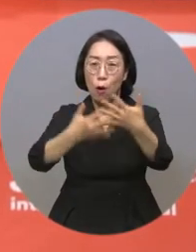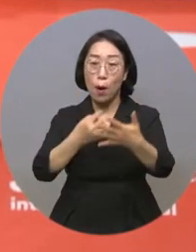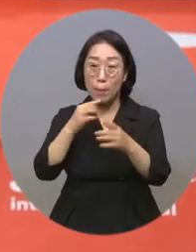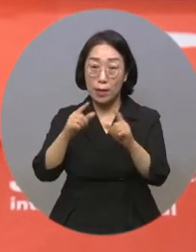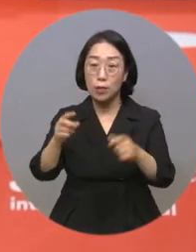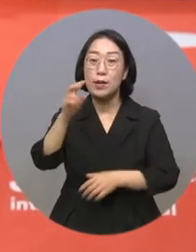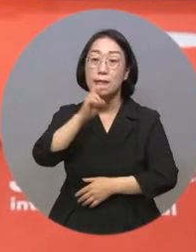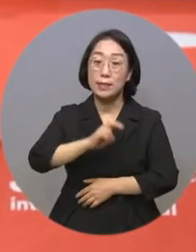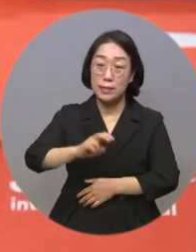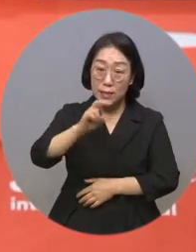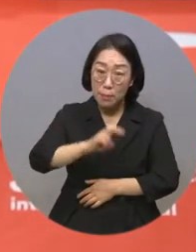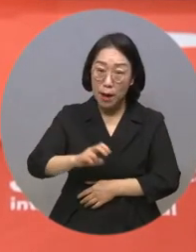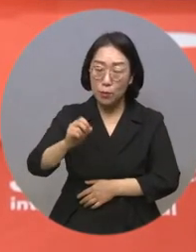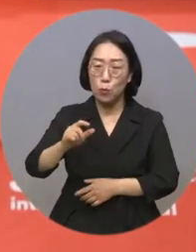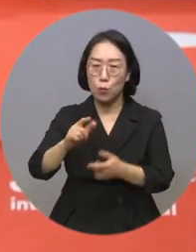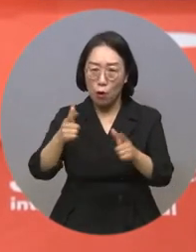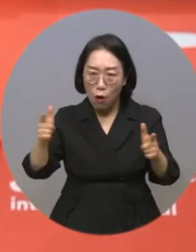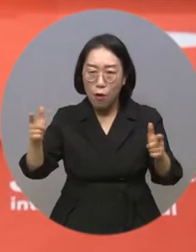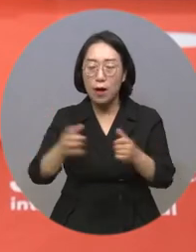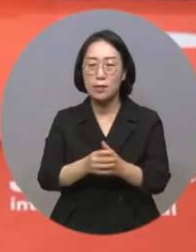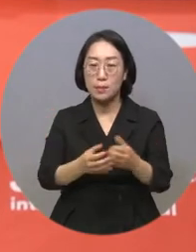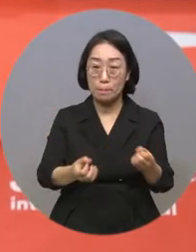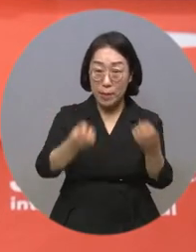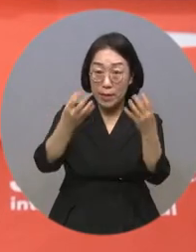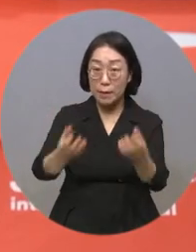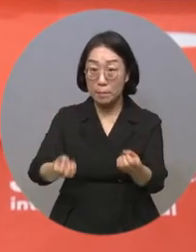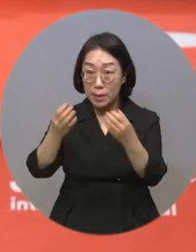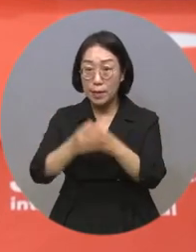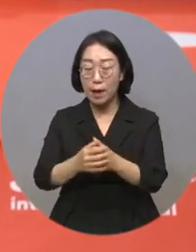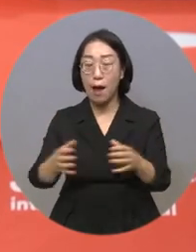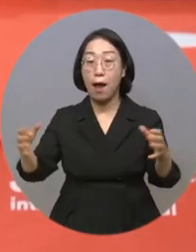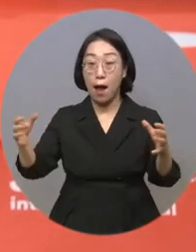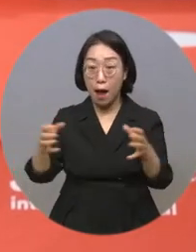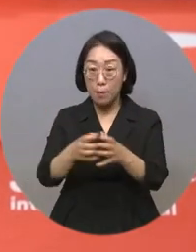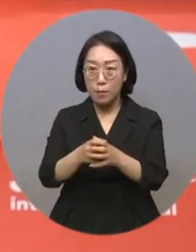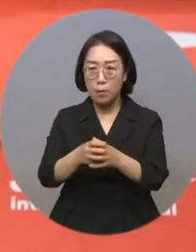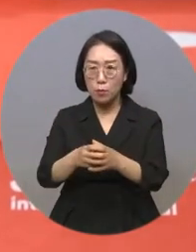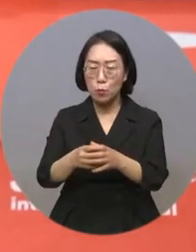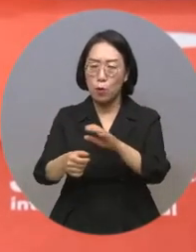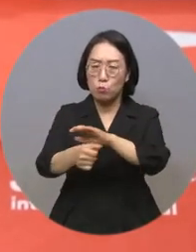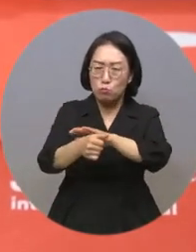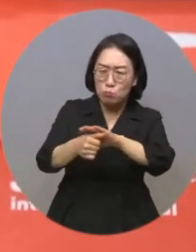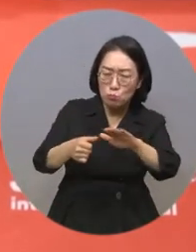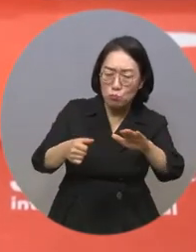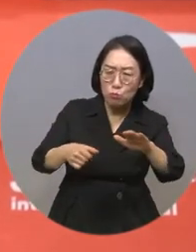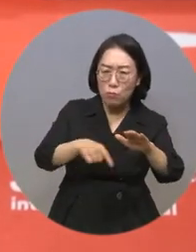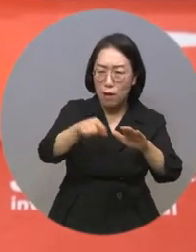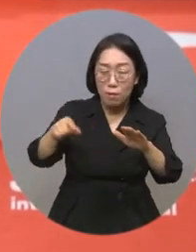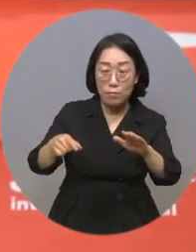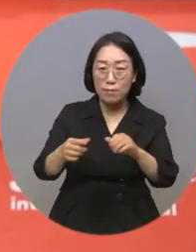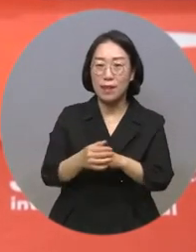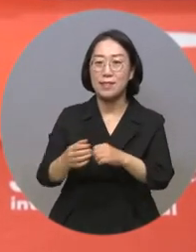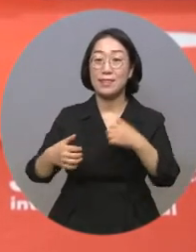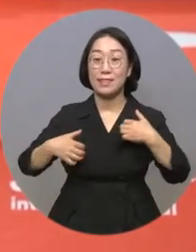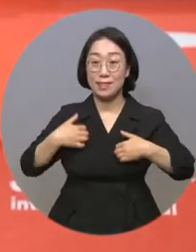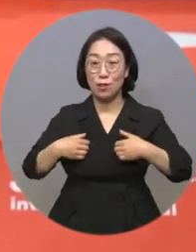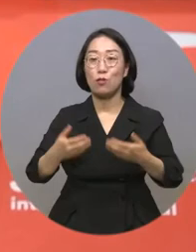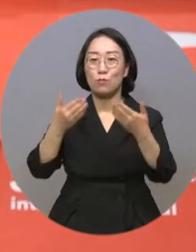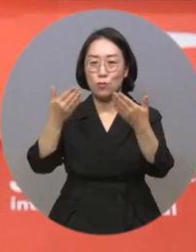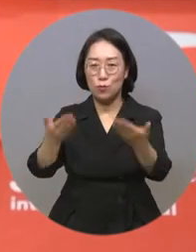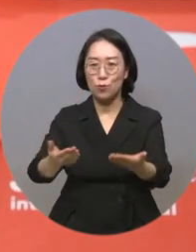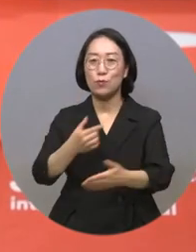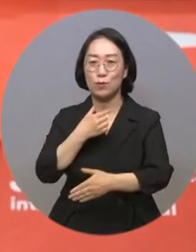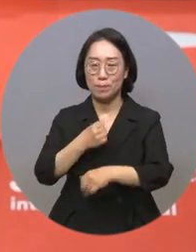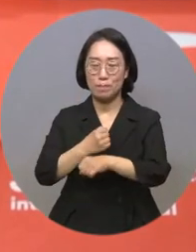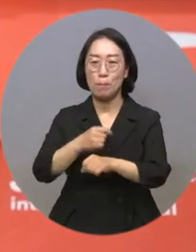음악 페스티벌과 여러 행사를 함께 진행해 그동안 움츠러들었던 시민들에게 즐겁고 풍성한 축제를 제공하고